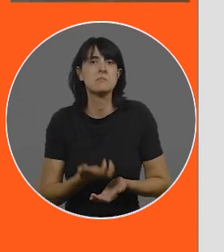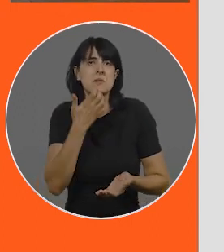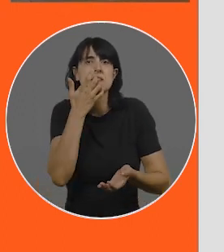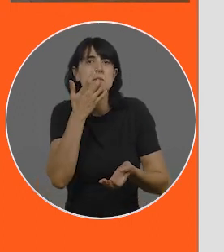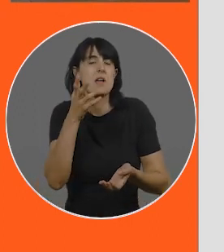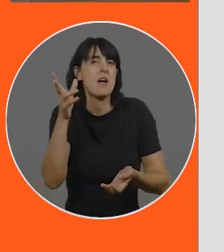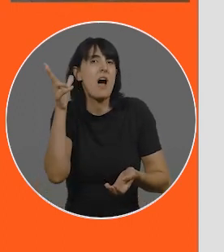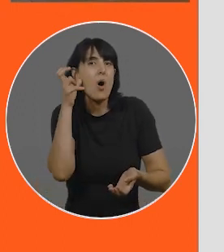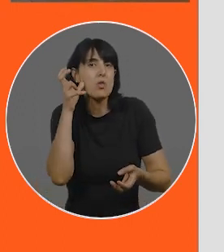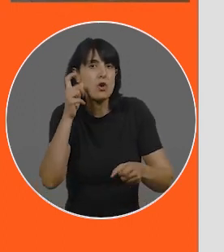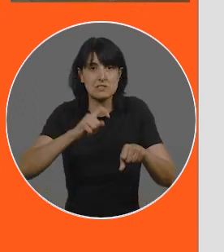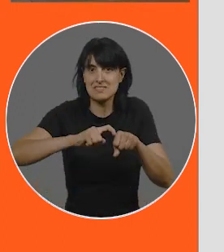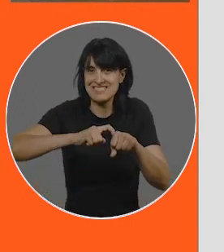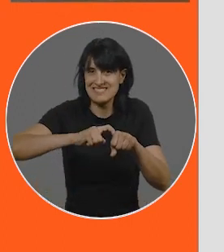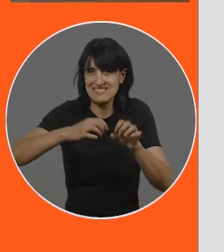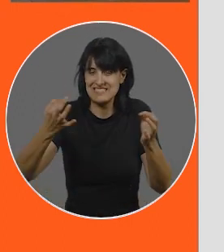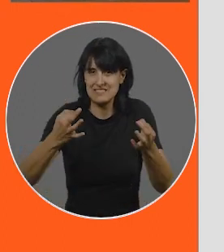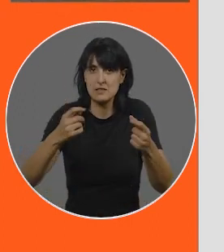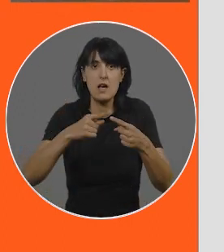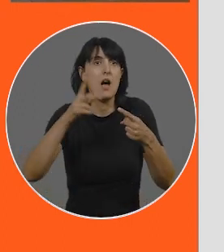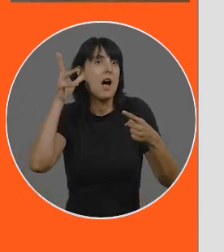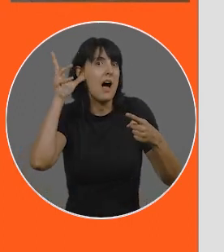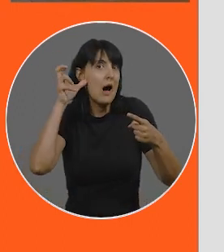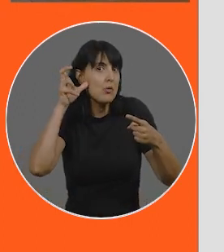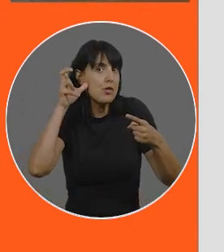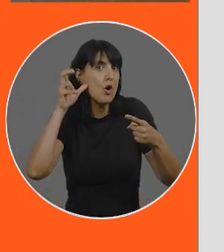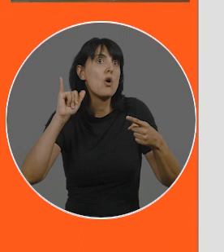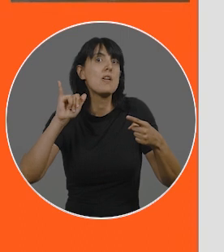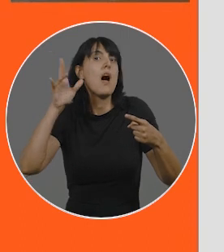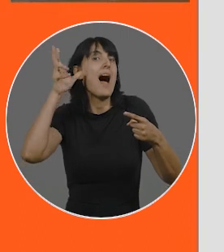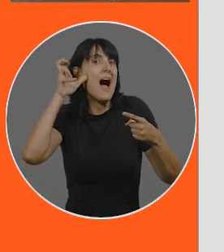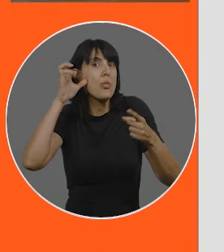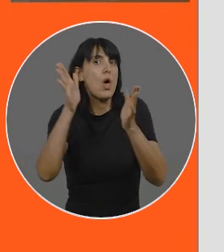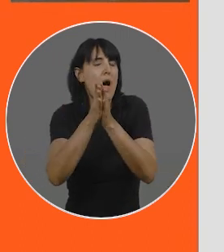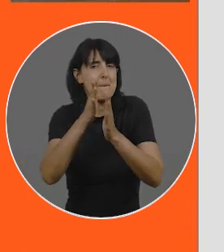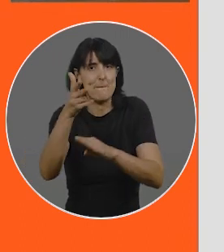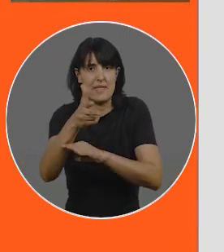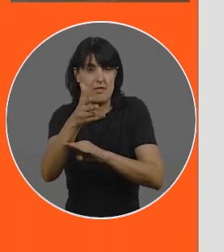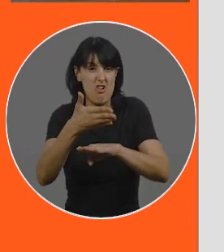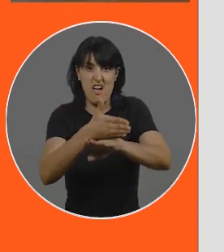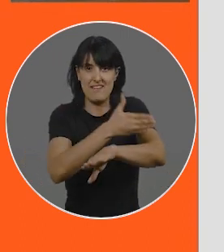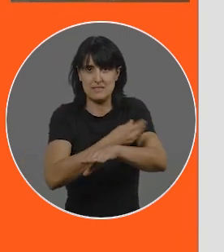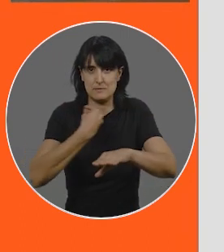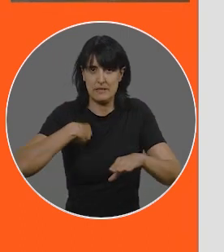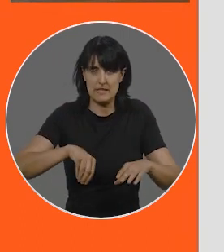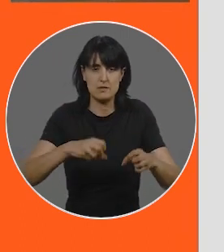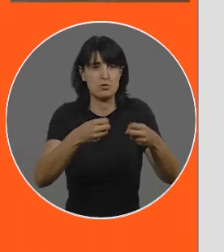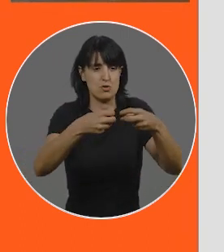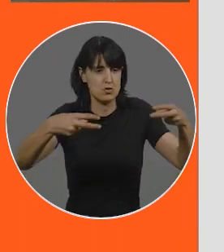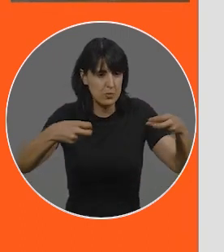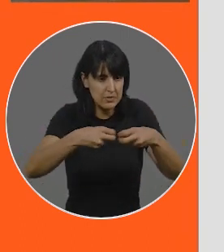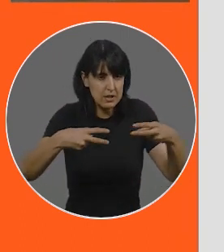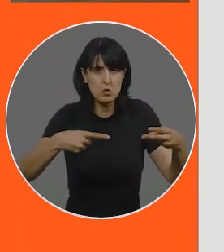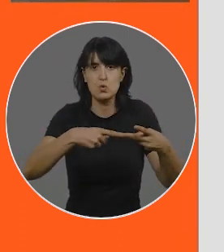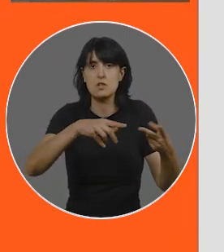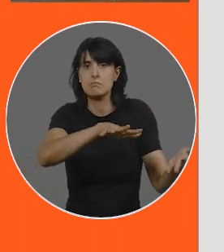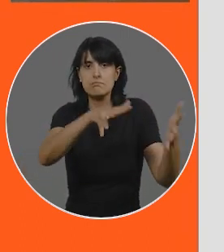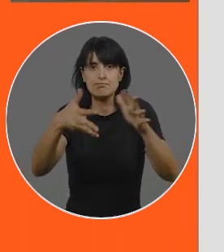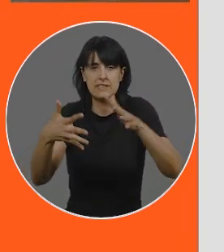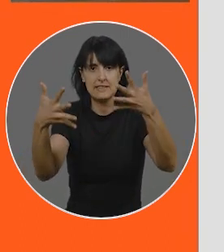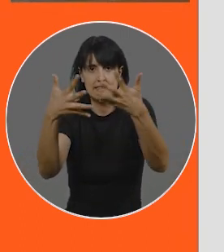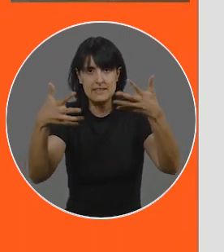Quines característiques poden tenir els àudios? Pues que poden ser o només àudio o poden acompanyar un vídeo. I passaria exactament el mateix que abans.